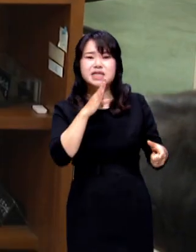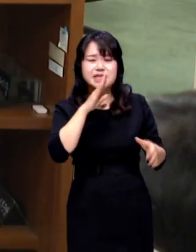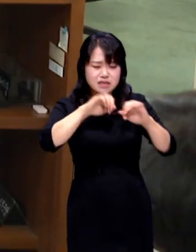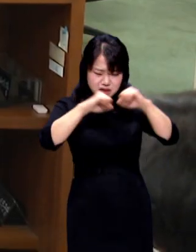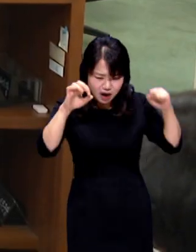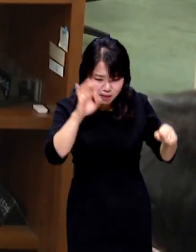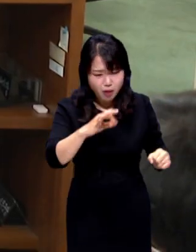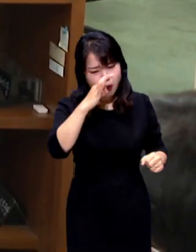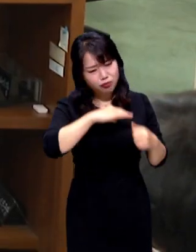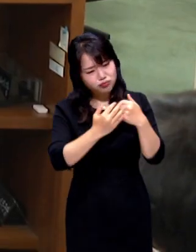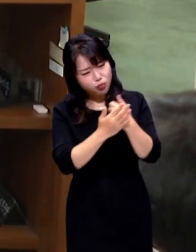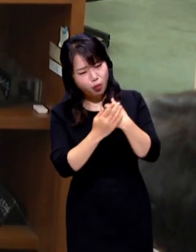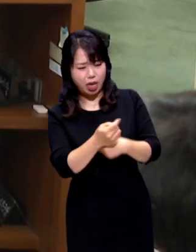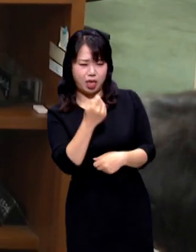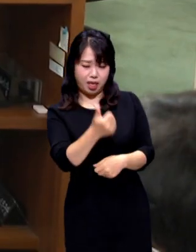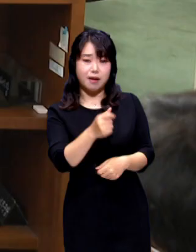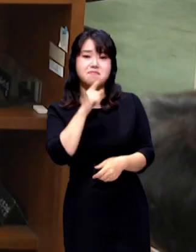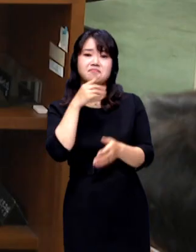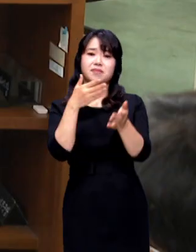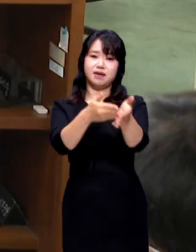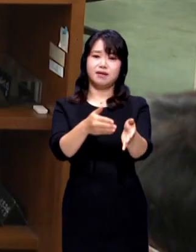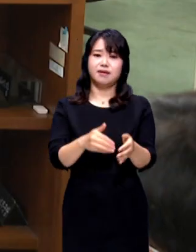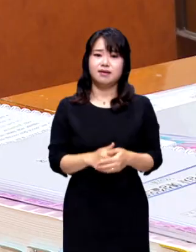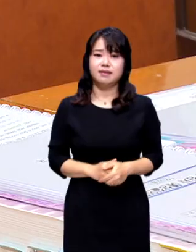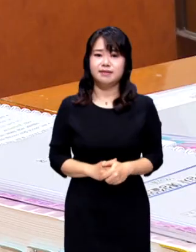성장은 없었다는 판단입니다.